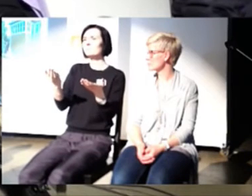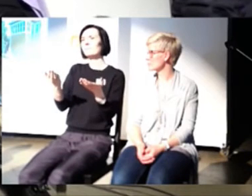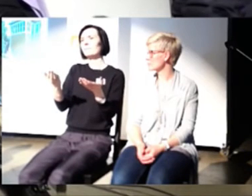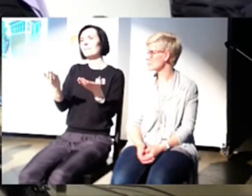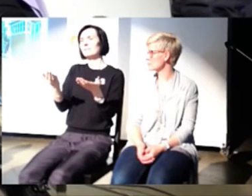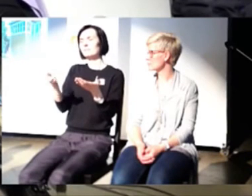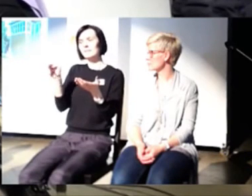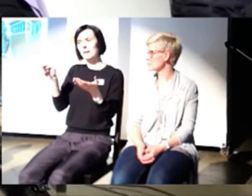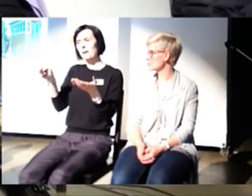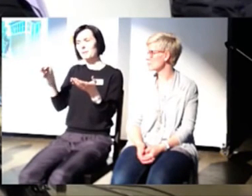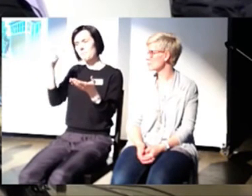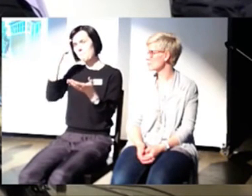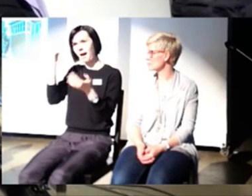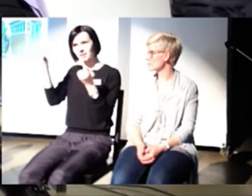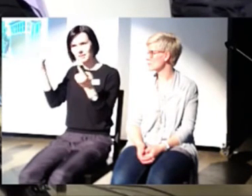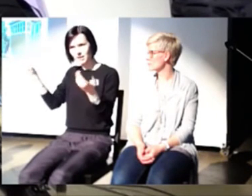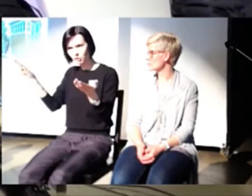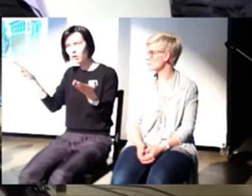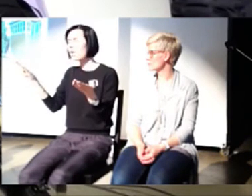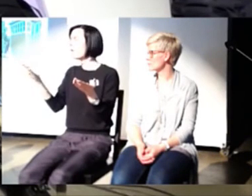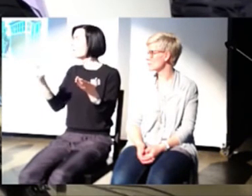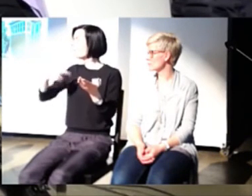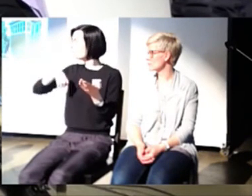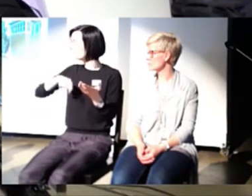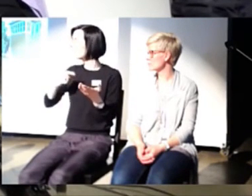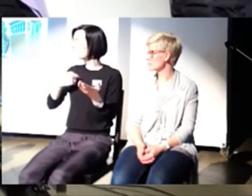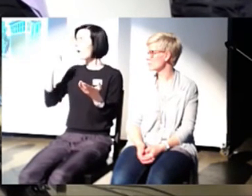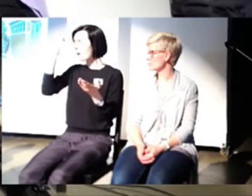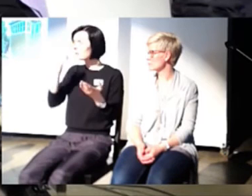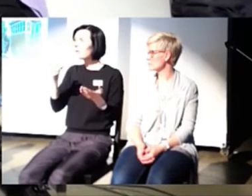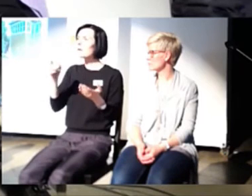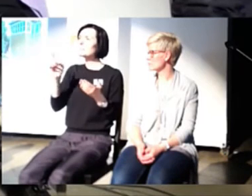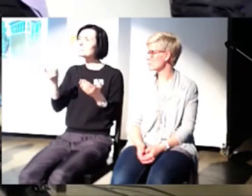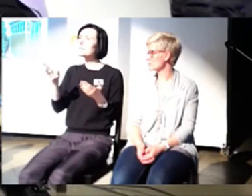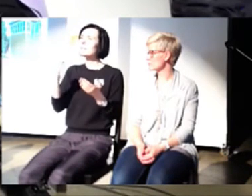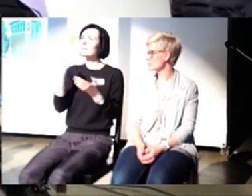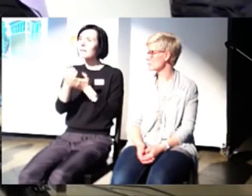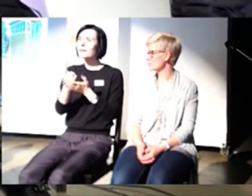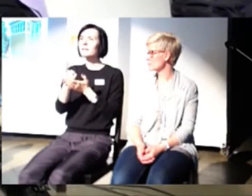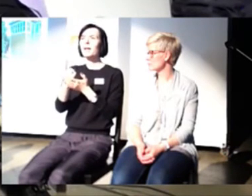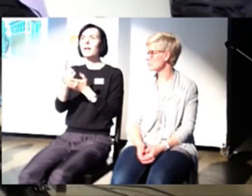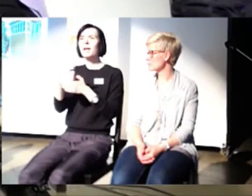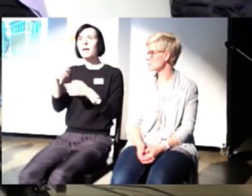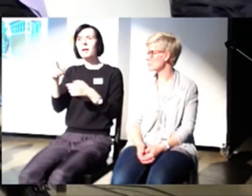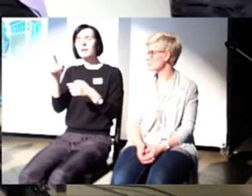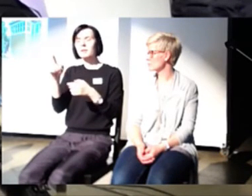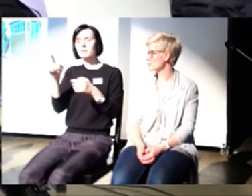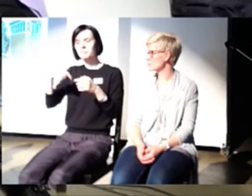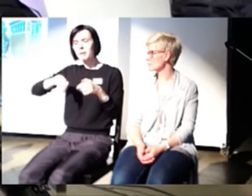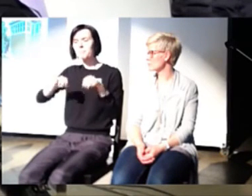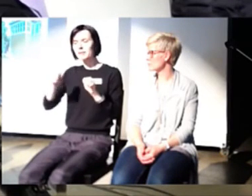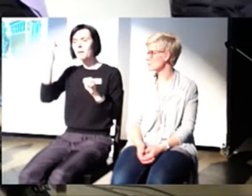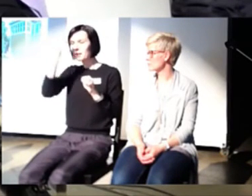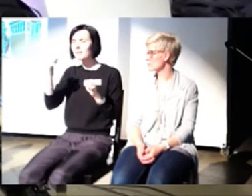herättäisi miettimään, mitä erilaisten yleisöjen, mitä toisenlaisten taiteilijoiden kohtaaminen voi antaa taiteelle, mitä